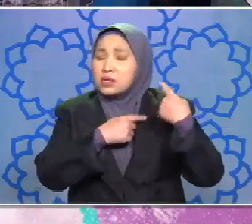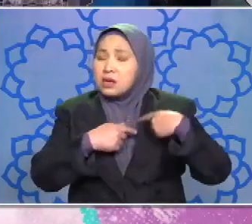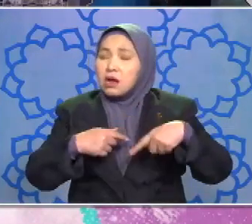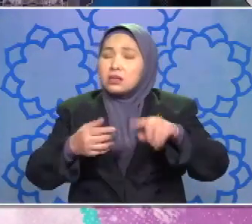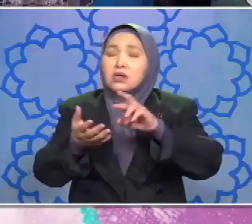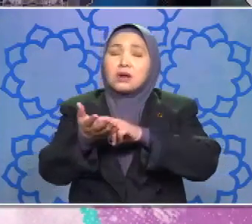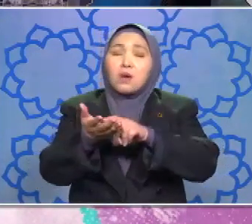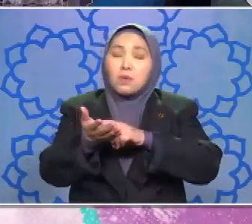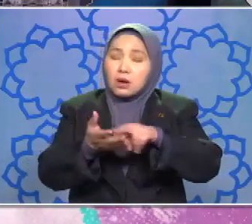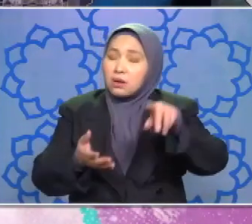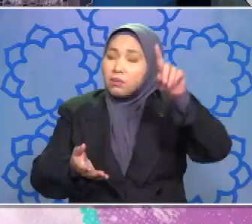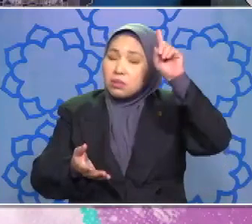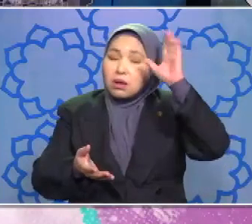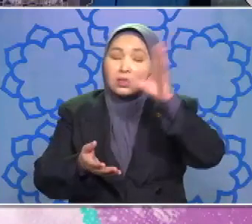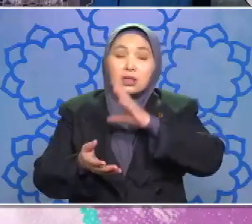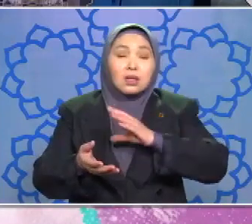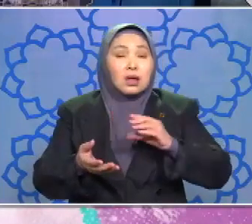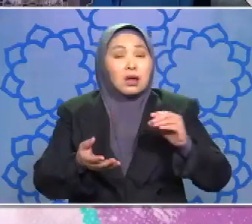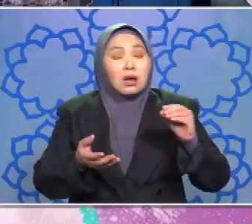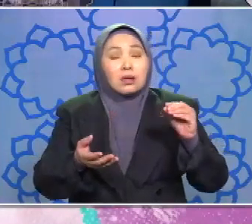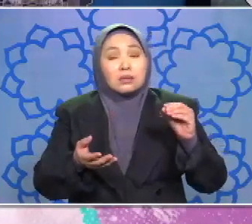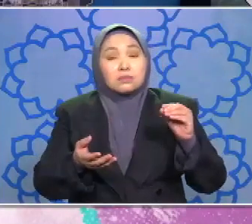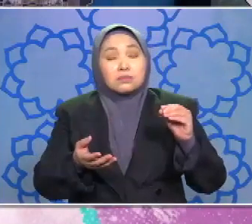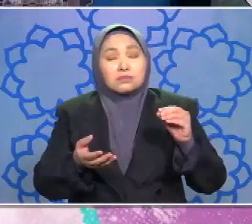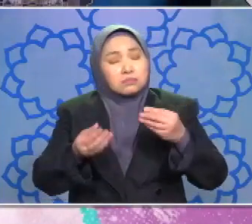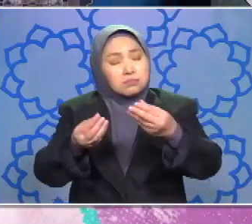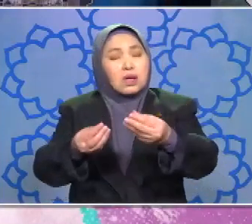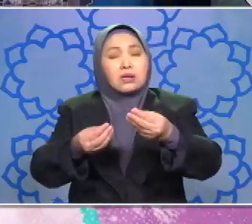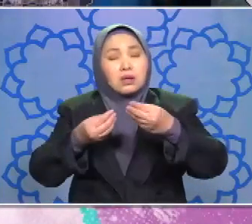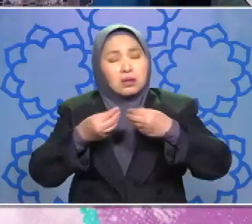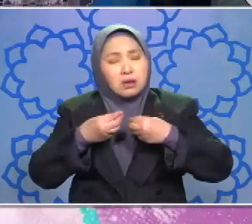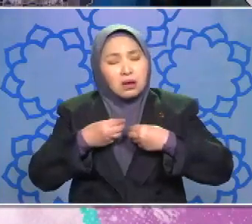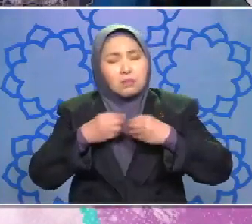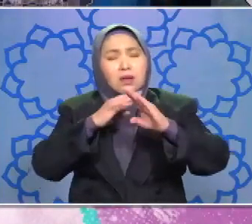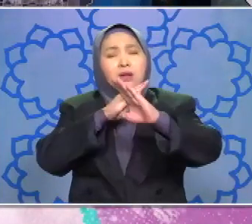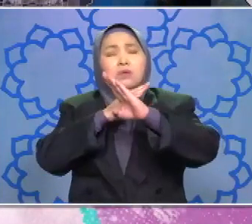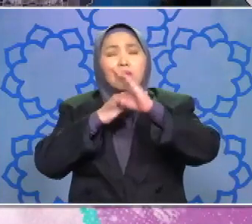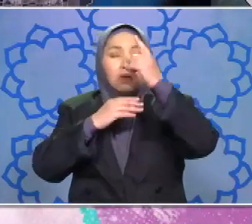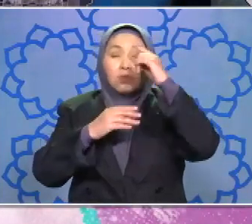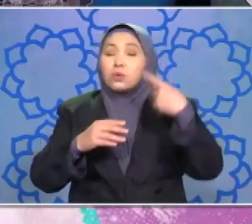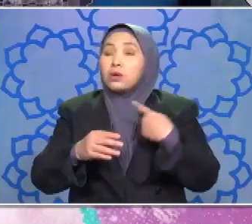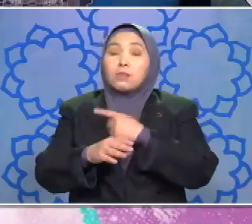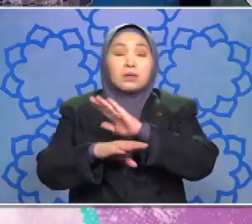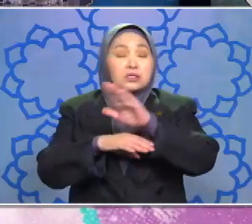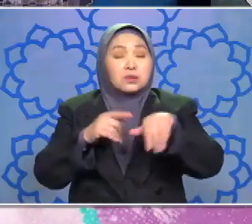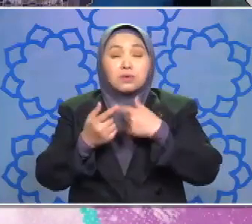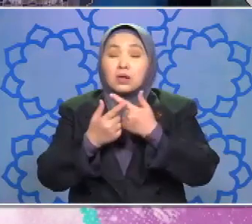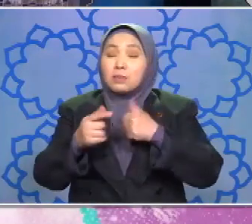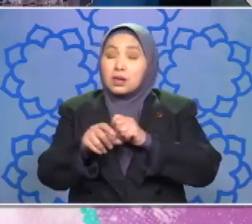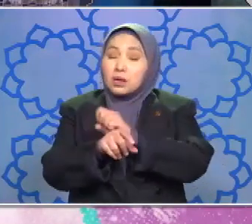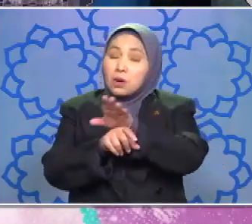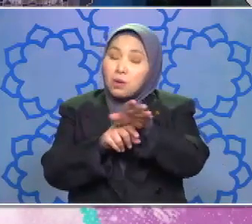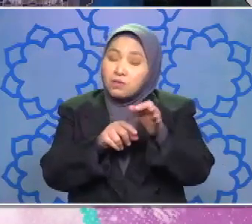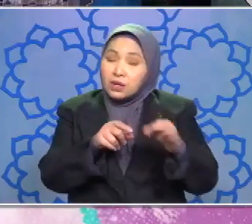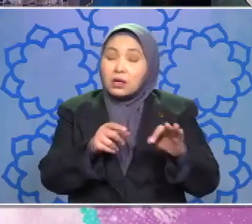ya Allah. Ya Allah, Ya Rahman, wa Ya Rahim, kurniakan perlindungan buat kami semuanya daripada wabak ini,